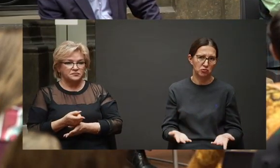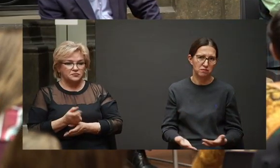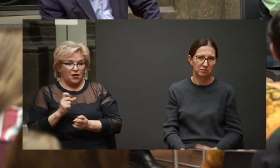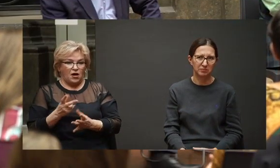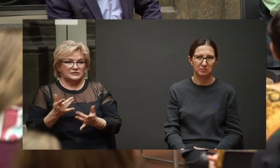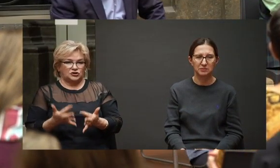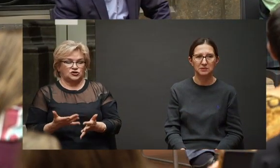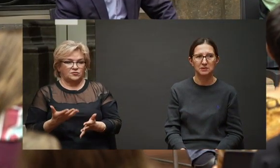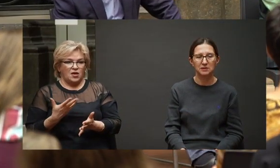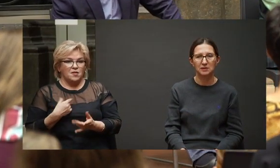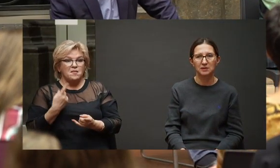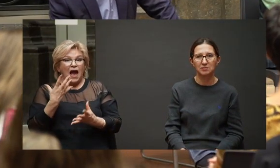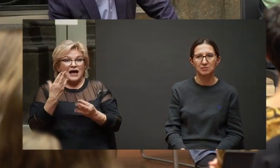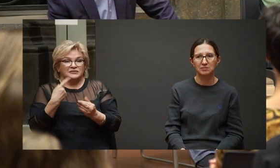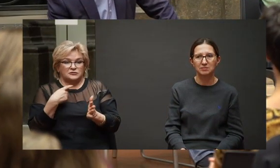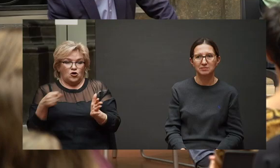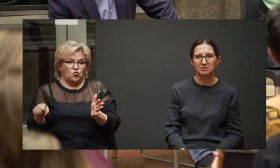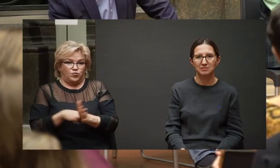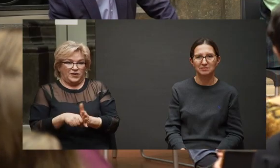Мы убили один